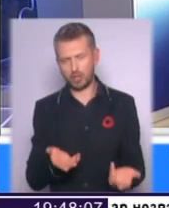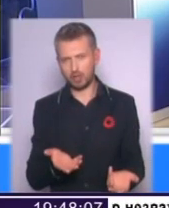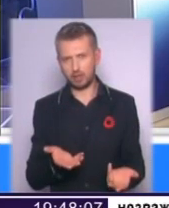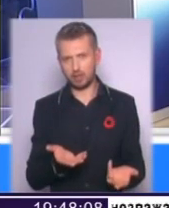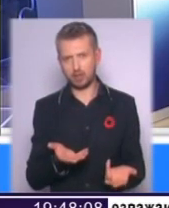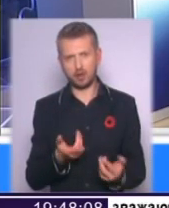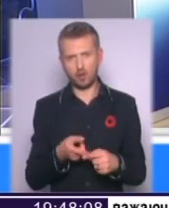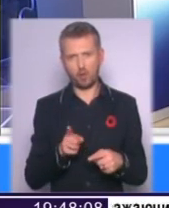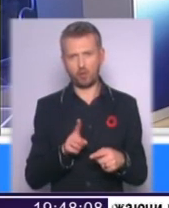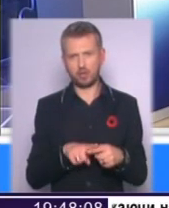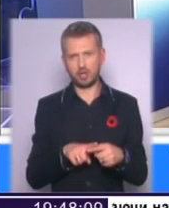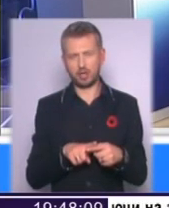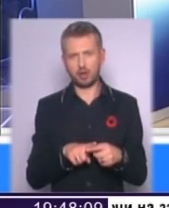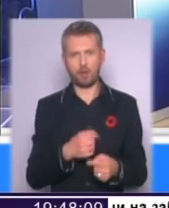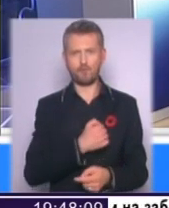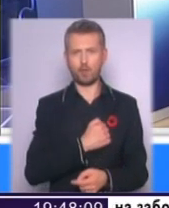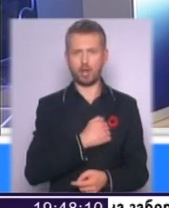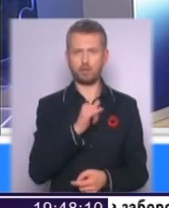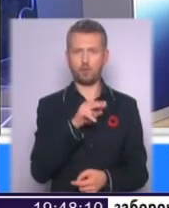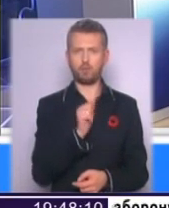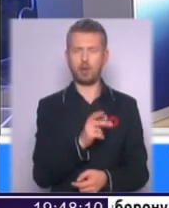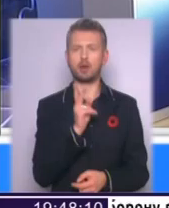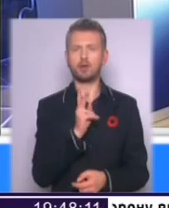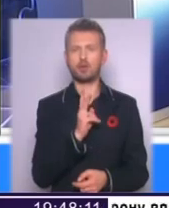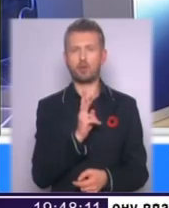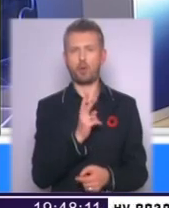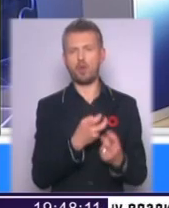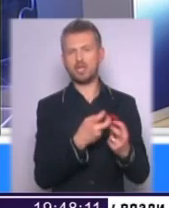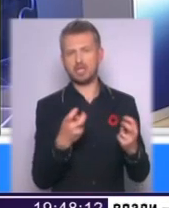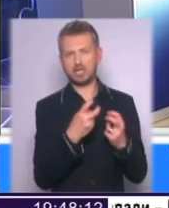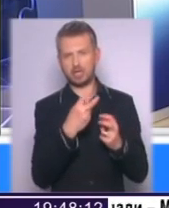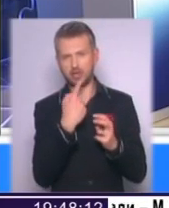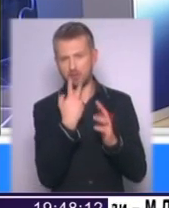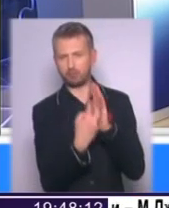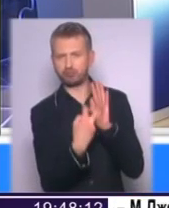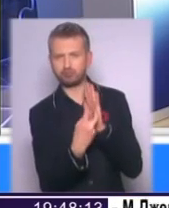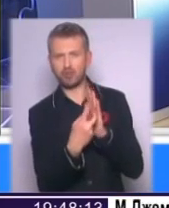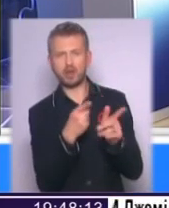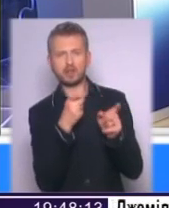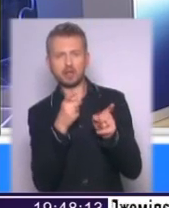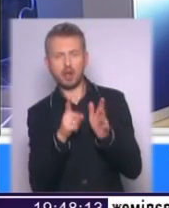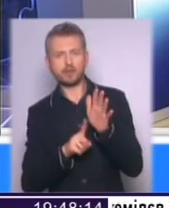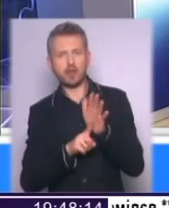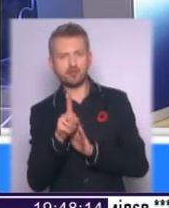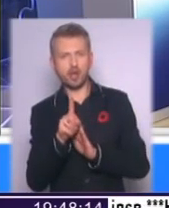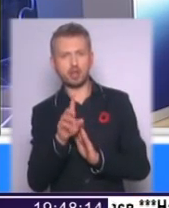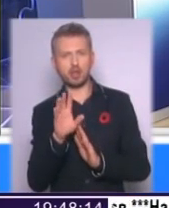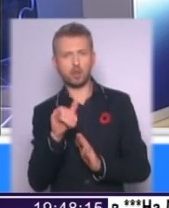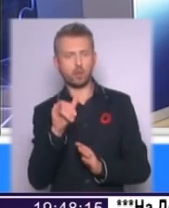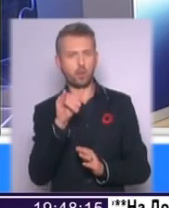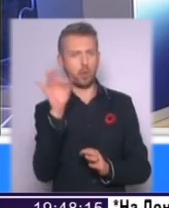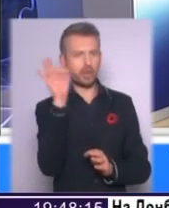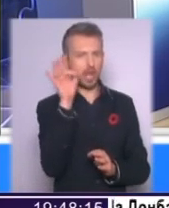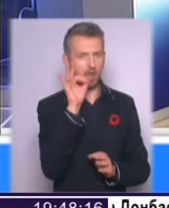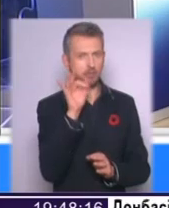усіх вояків УПА, які сиділи там по Криївках і стріляли спочатку у немців